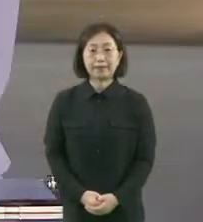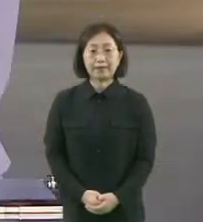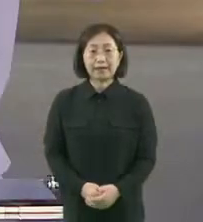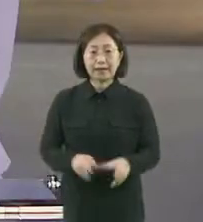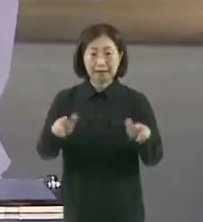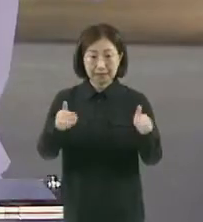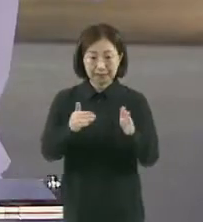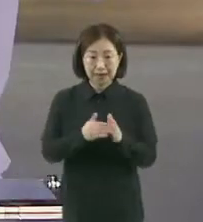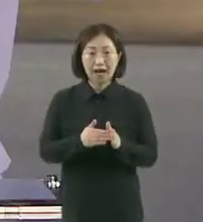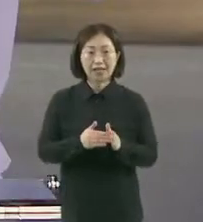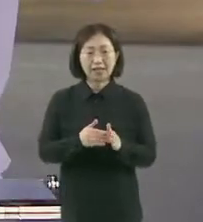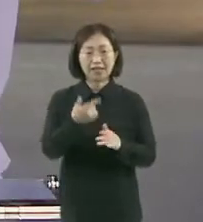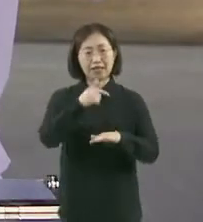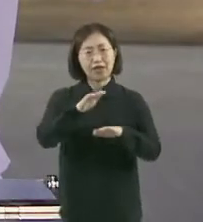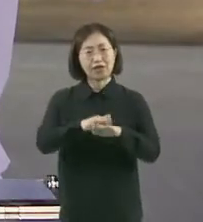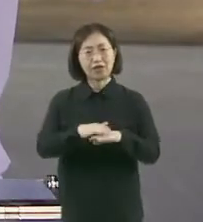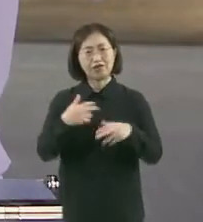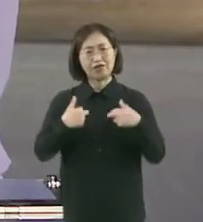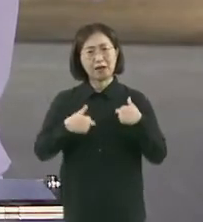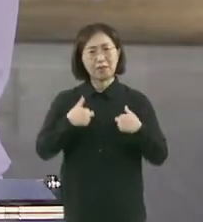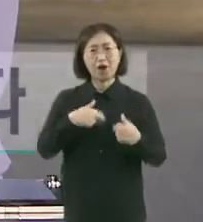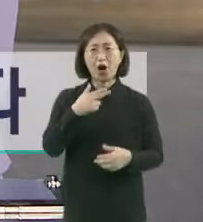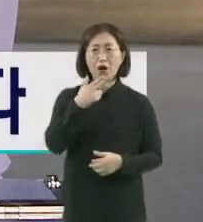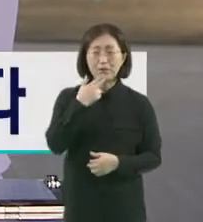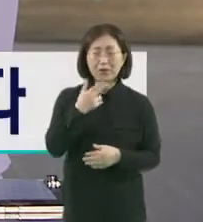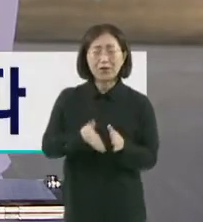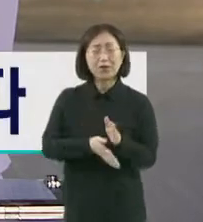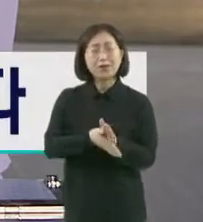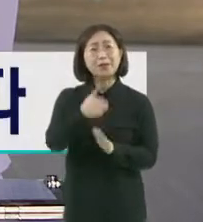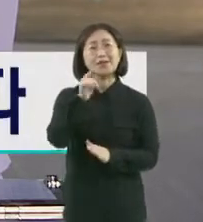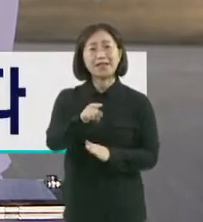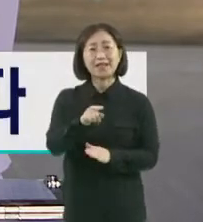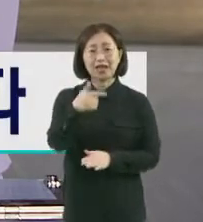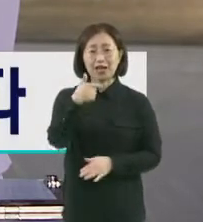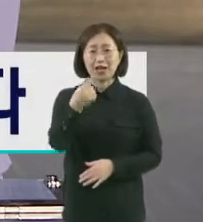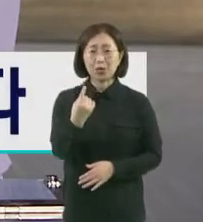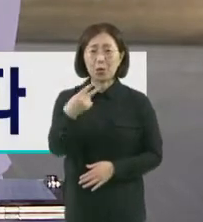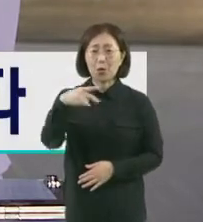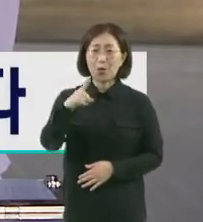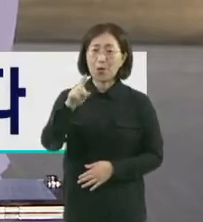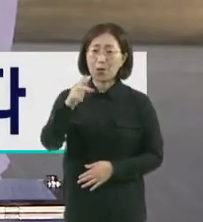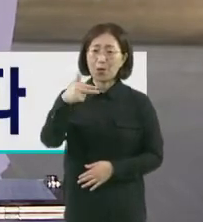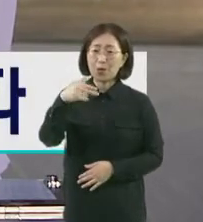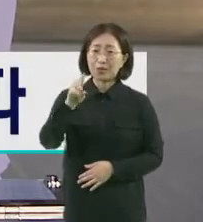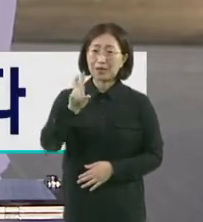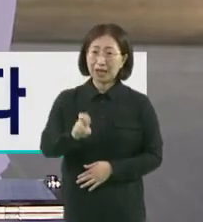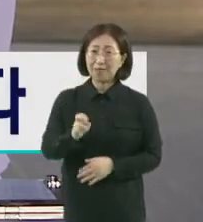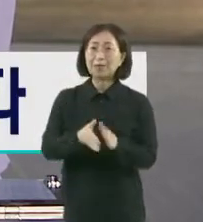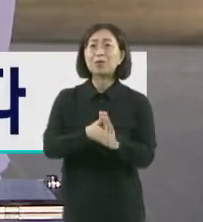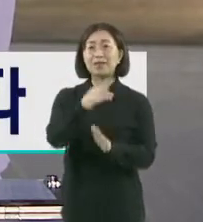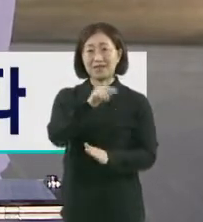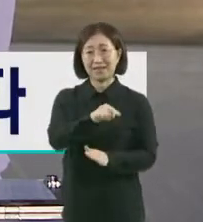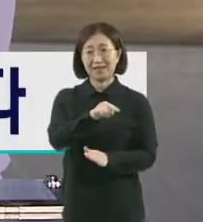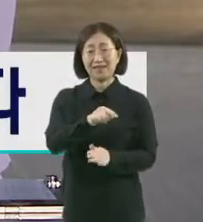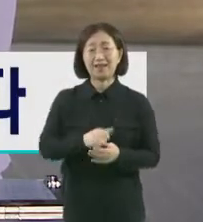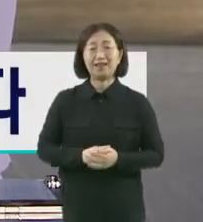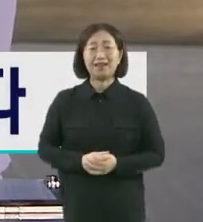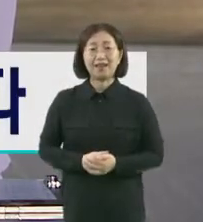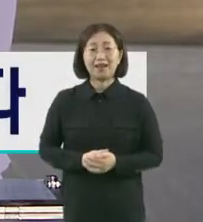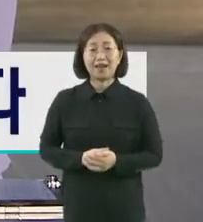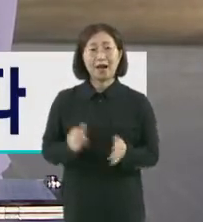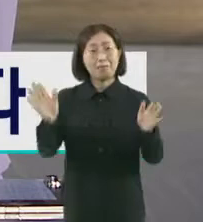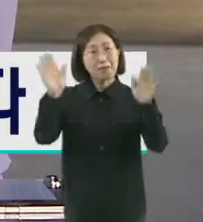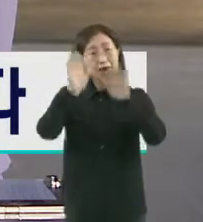그동안 대전은 즐길거리가 부족해 재미가 없다는 뜻인 이른바 노잼 도시 이미지가 강했습니다. 특히